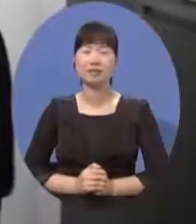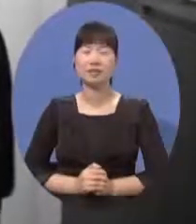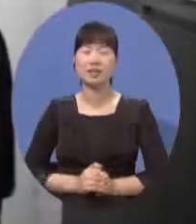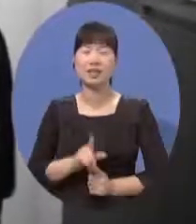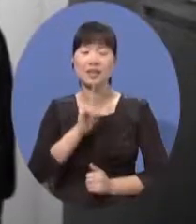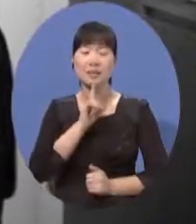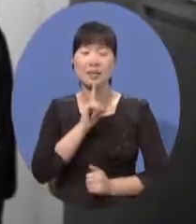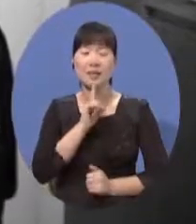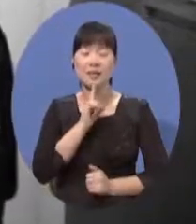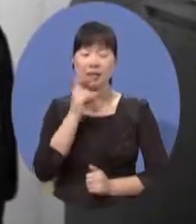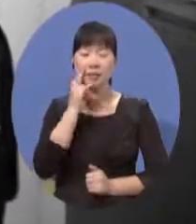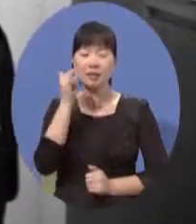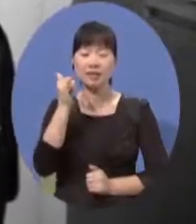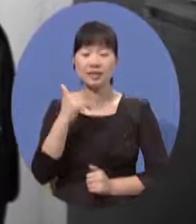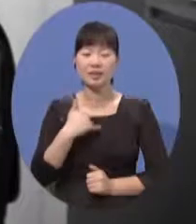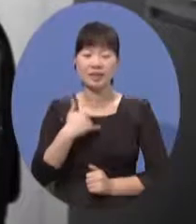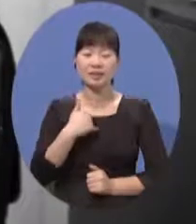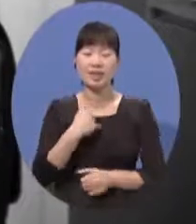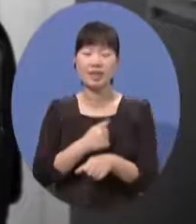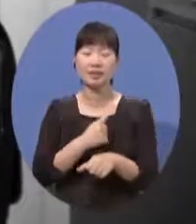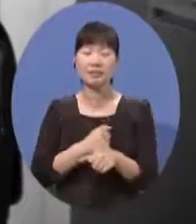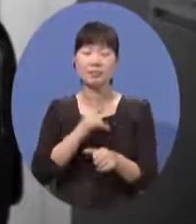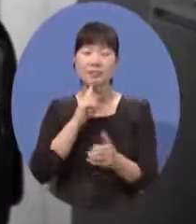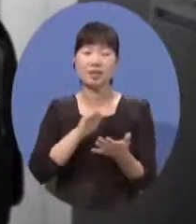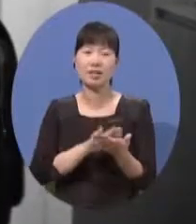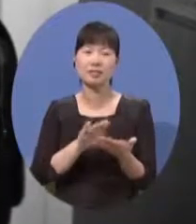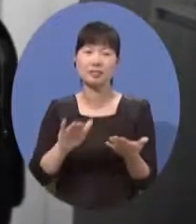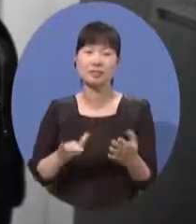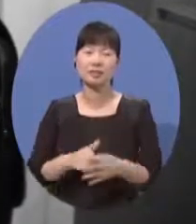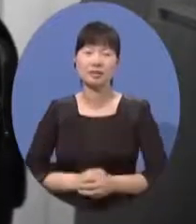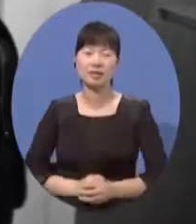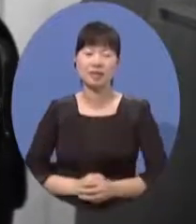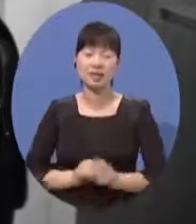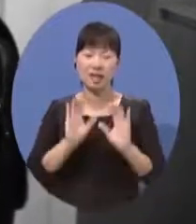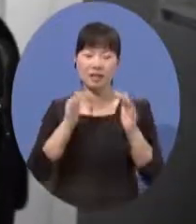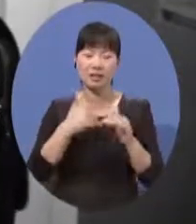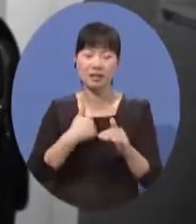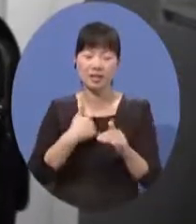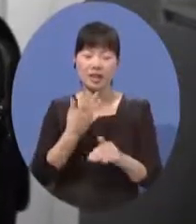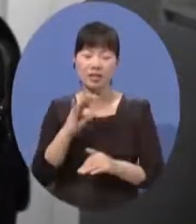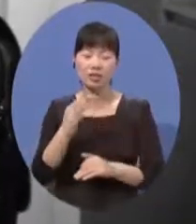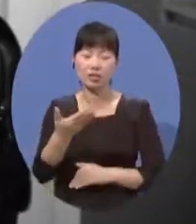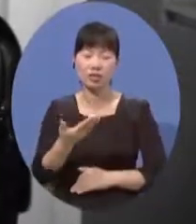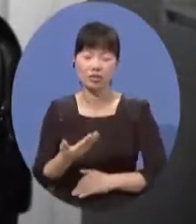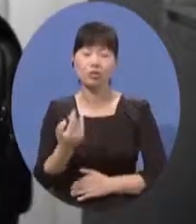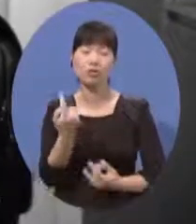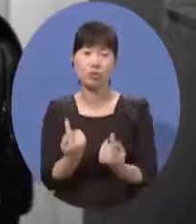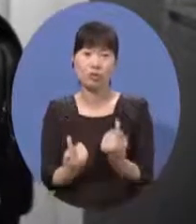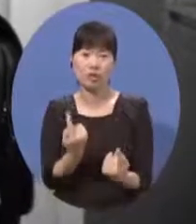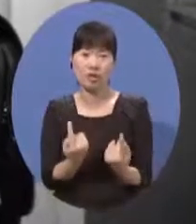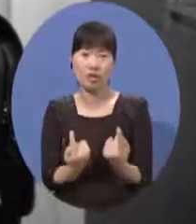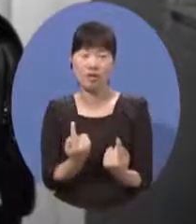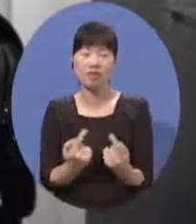이 말은 부모인 내게도 하는 말입니다. 아이가 날 알아주길 바라기보다